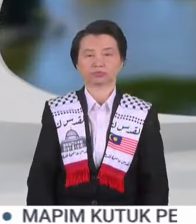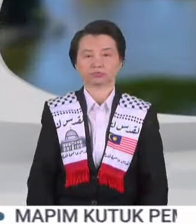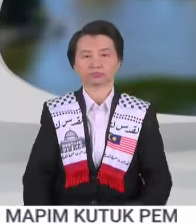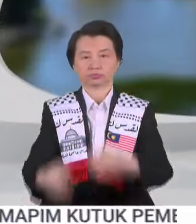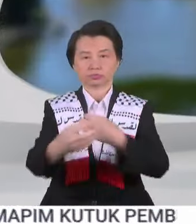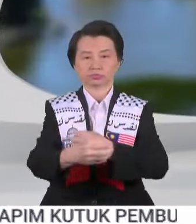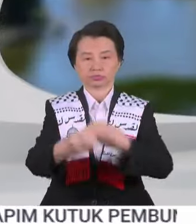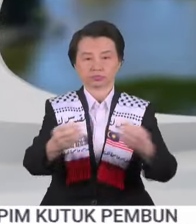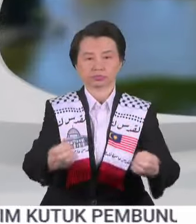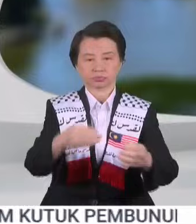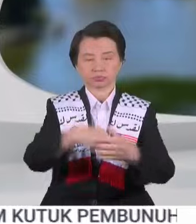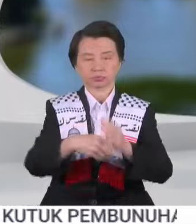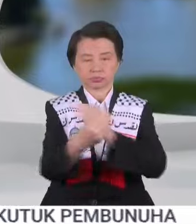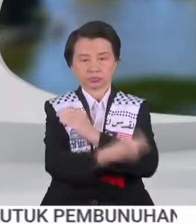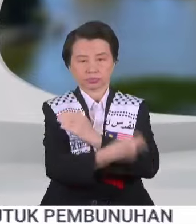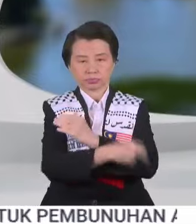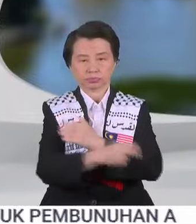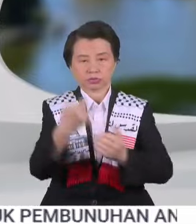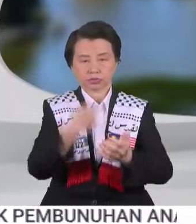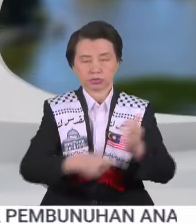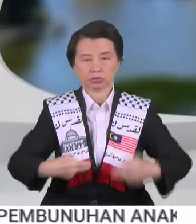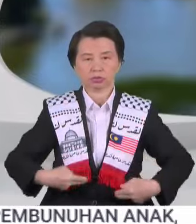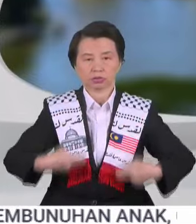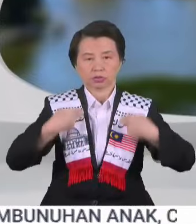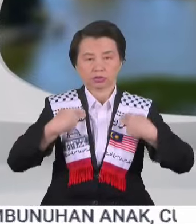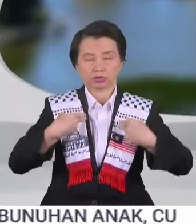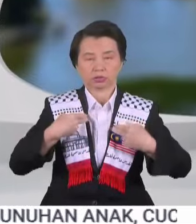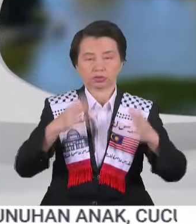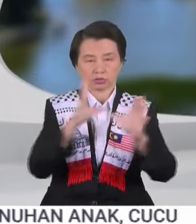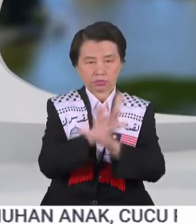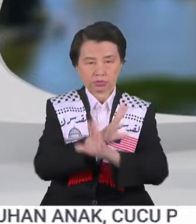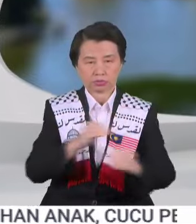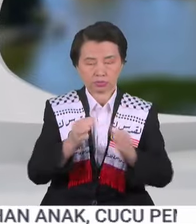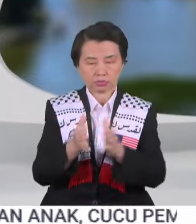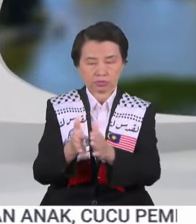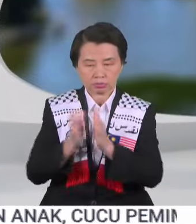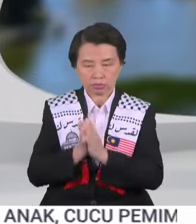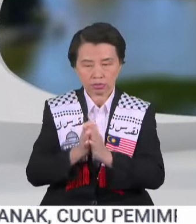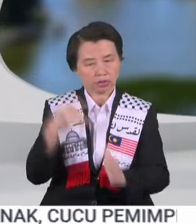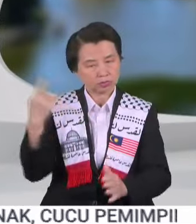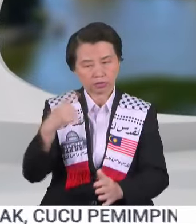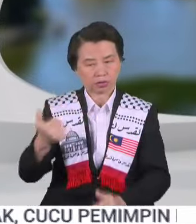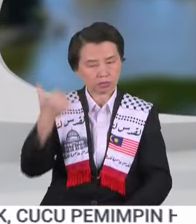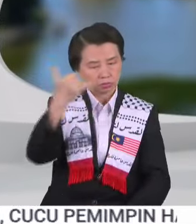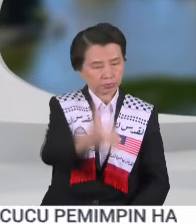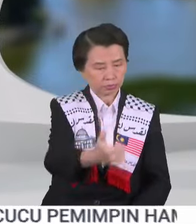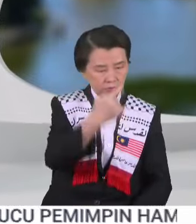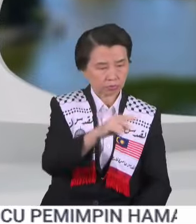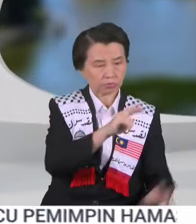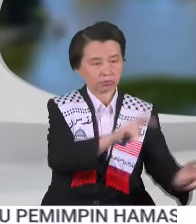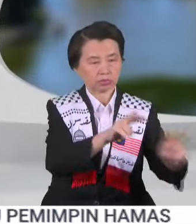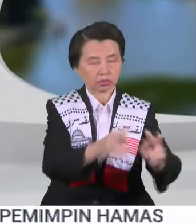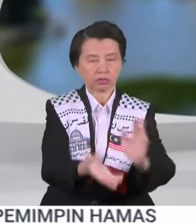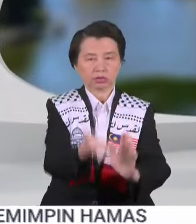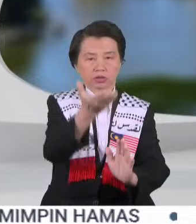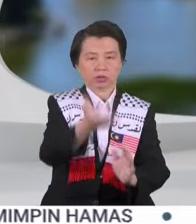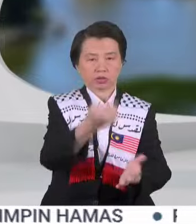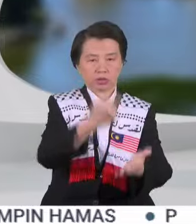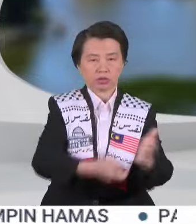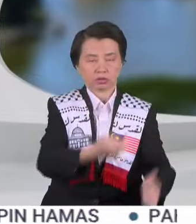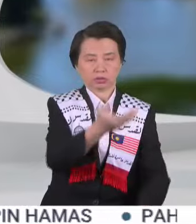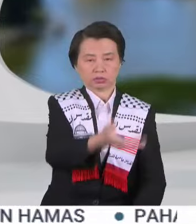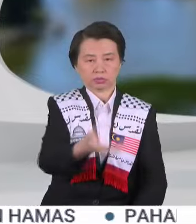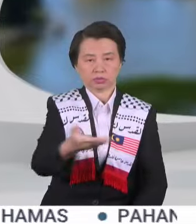Pejabat Perdagangan Dalam Negeri dan Kos Sara Hidup Sarawak KPDN diminta lebih kerap turun padang bagi memantau kenaikan harga